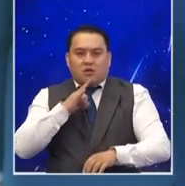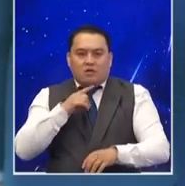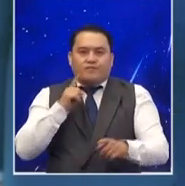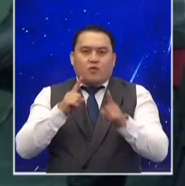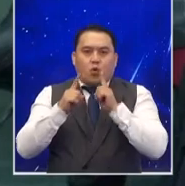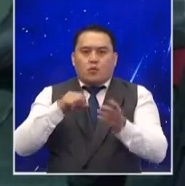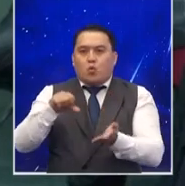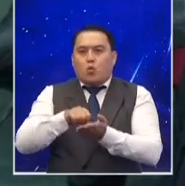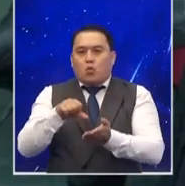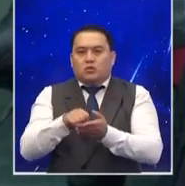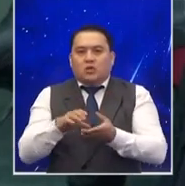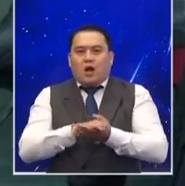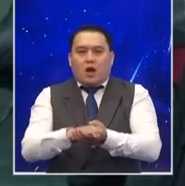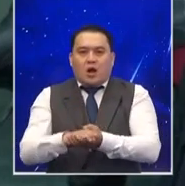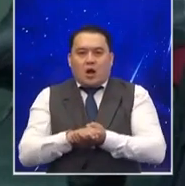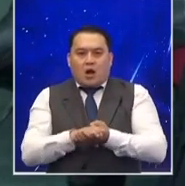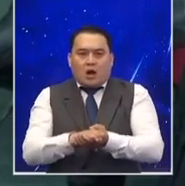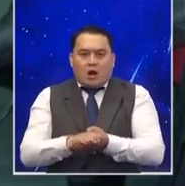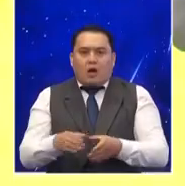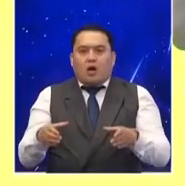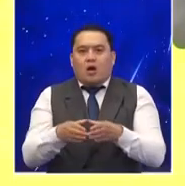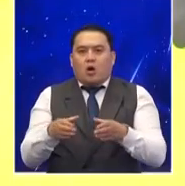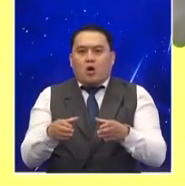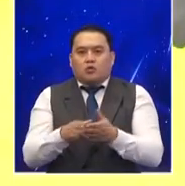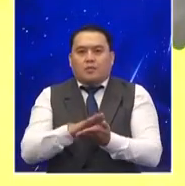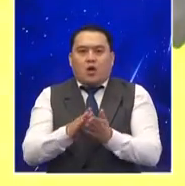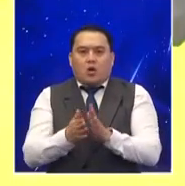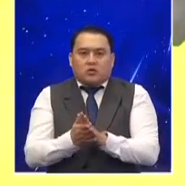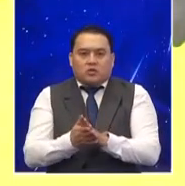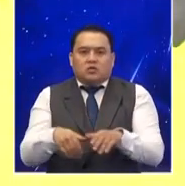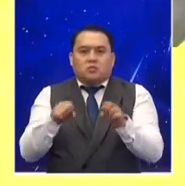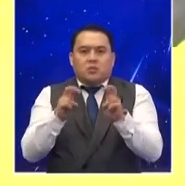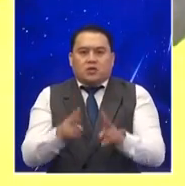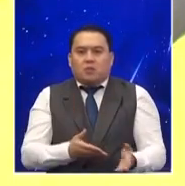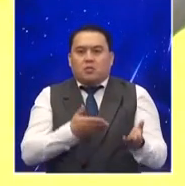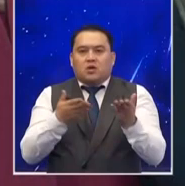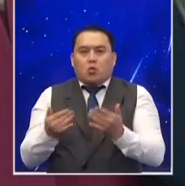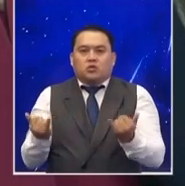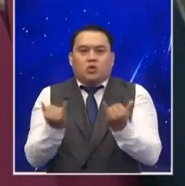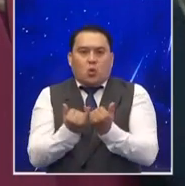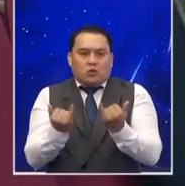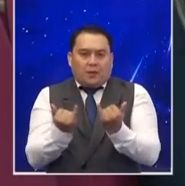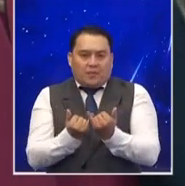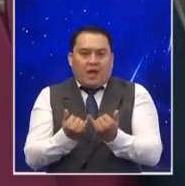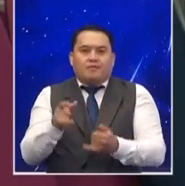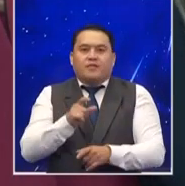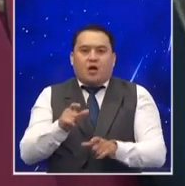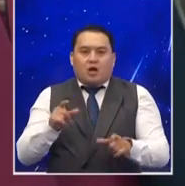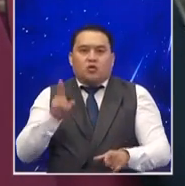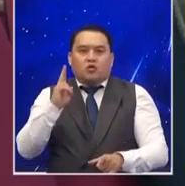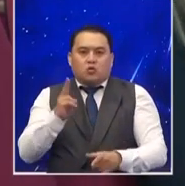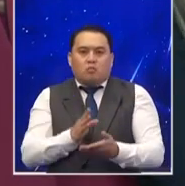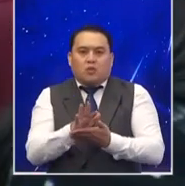форуме приняли участие члены Ассамблеи, КГУ Коғамдық келісім, а также специально приглашенные гости. Все те, кто